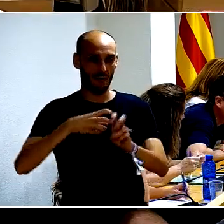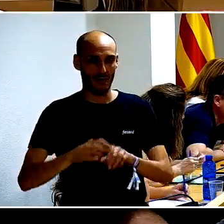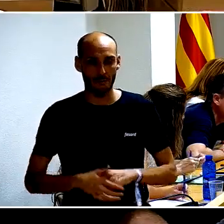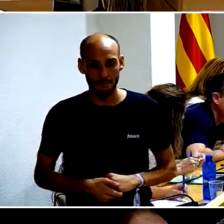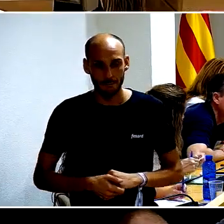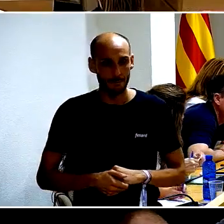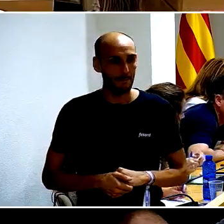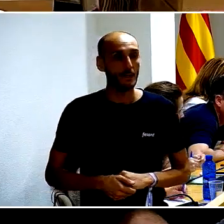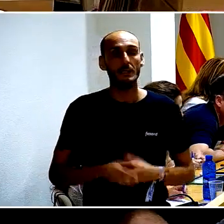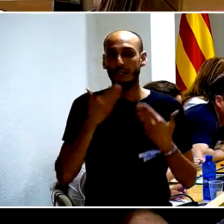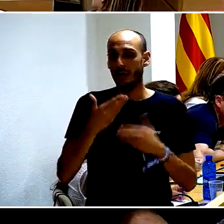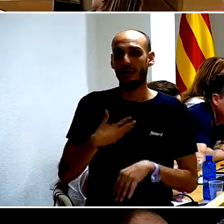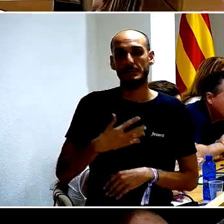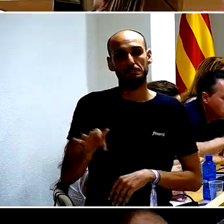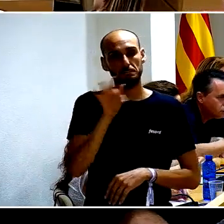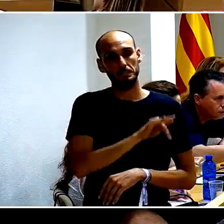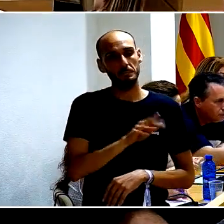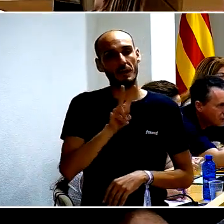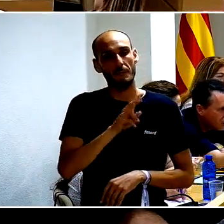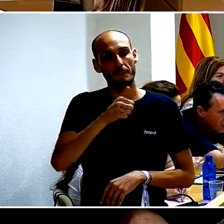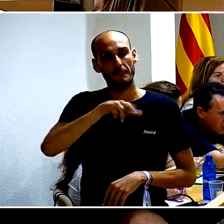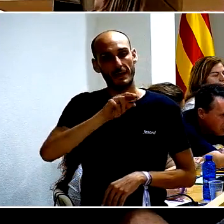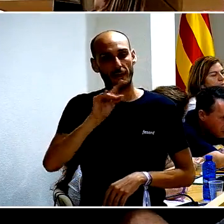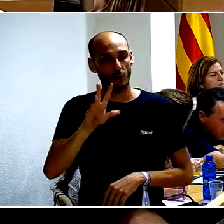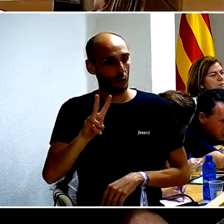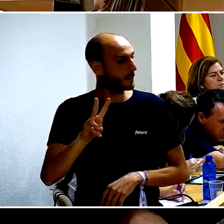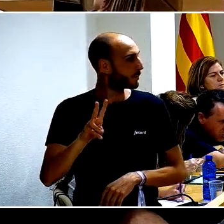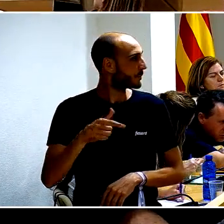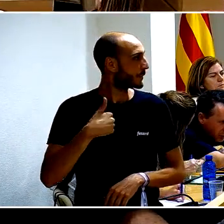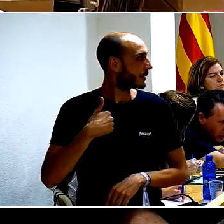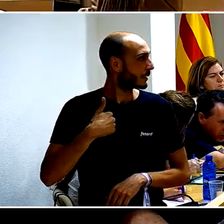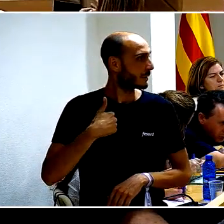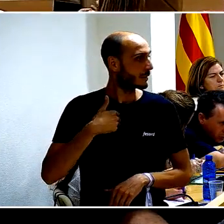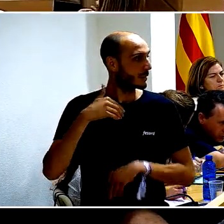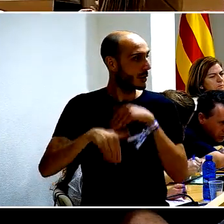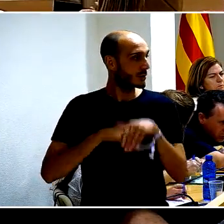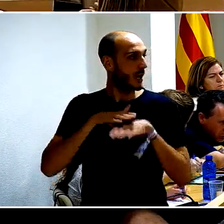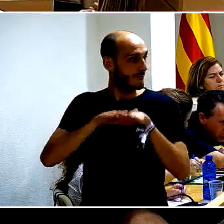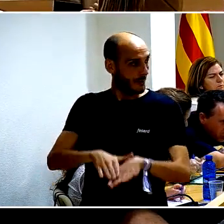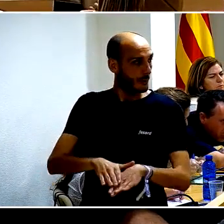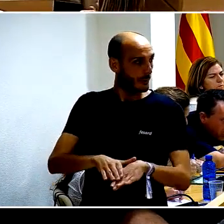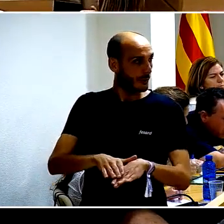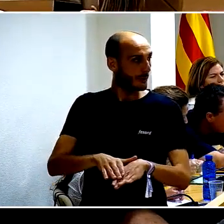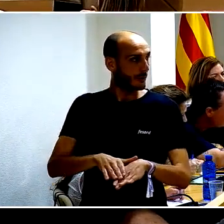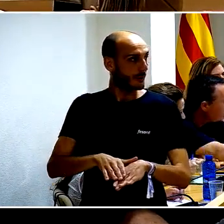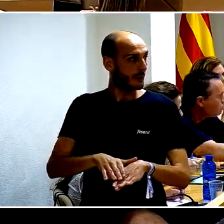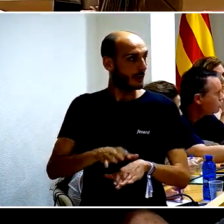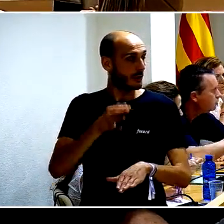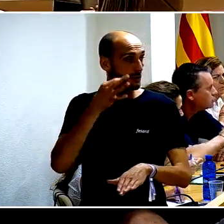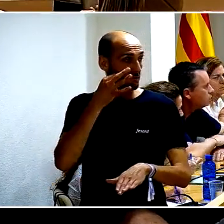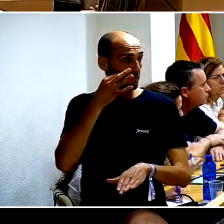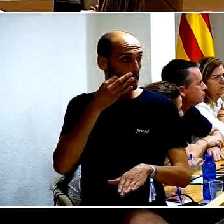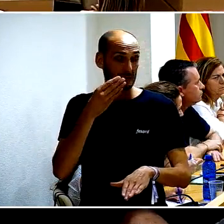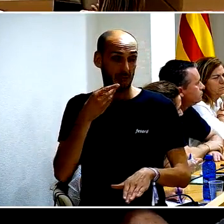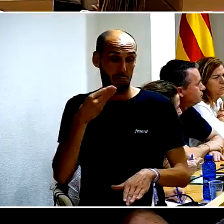Verdú. Sí, muchas gracias. Podeu votar a favor. Como muy bien ha explicado Beatriz, va a seguir todos los procedimientos y